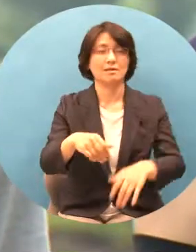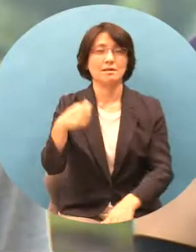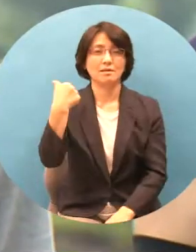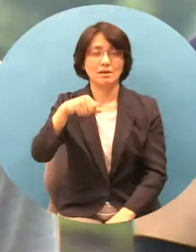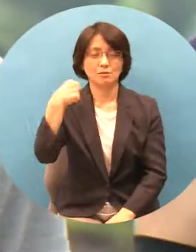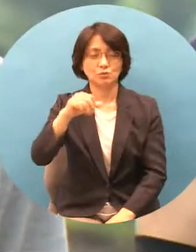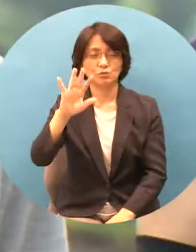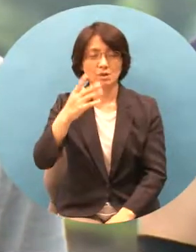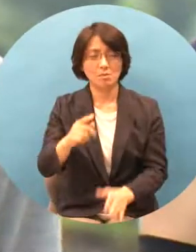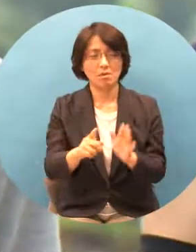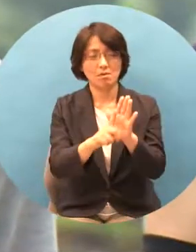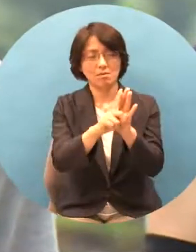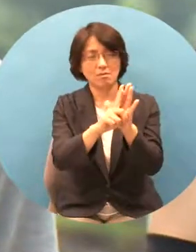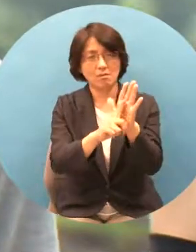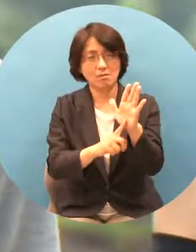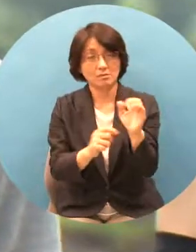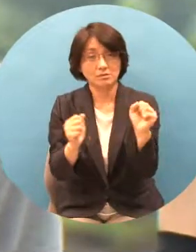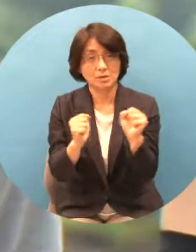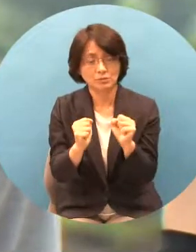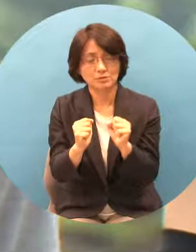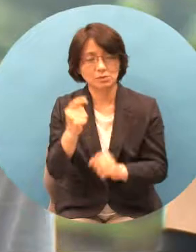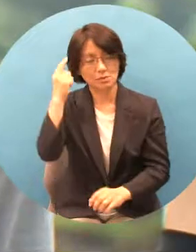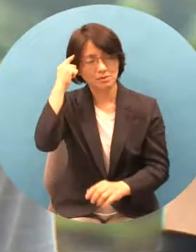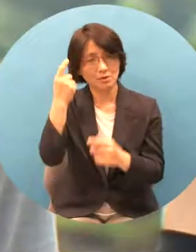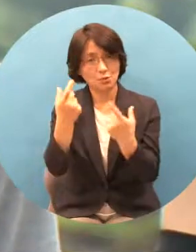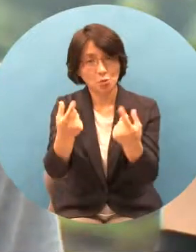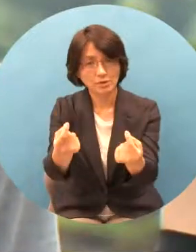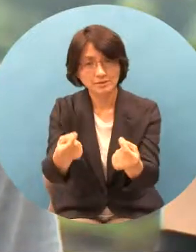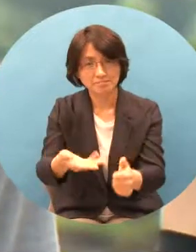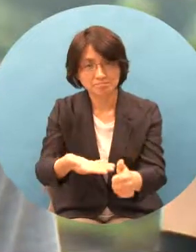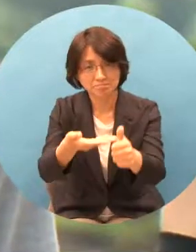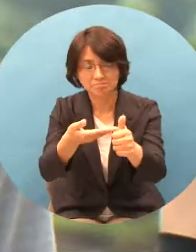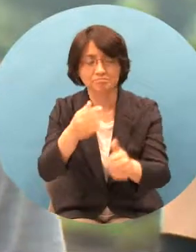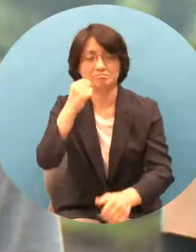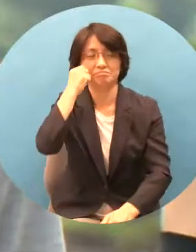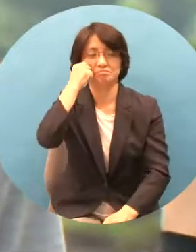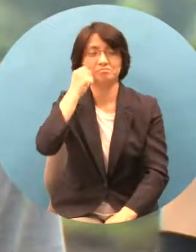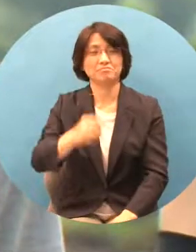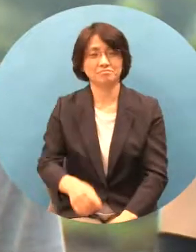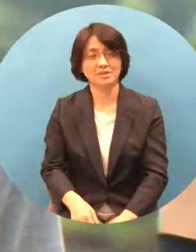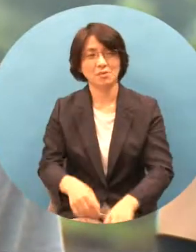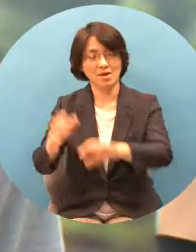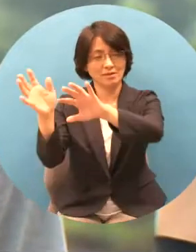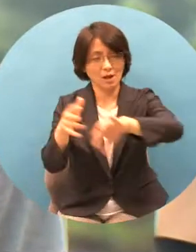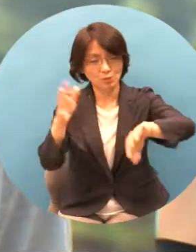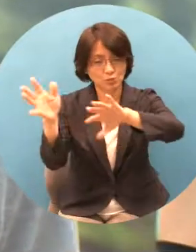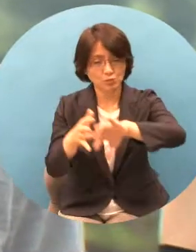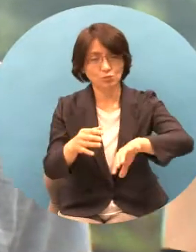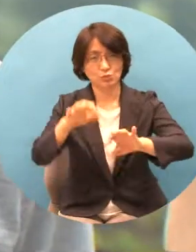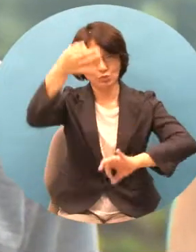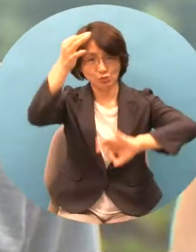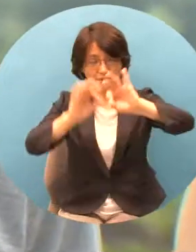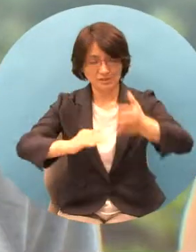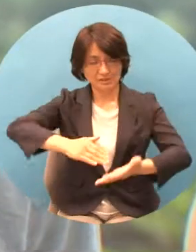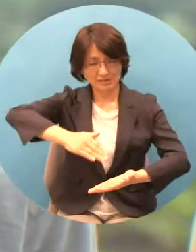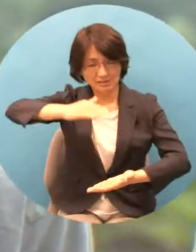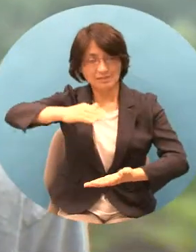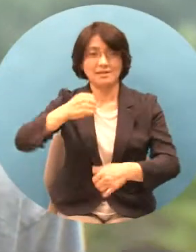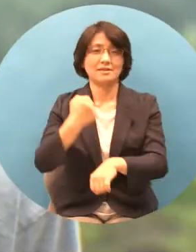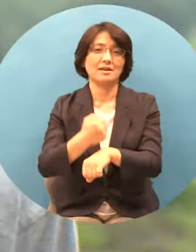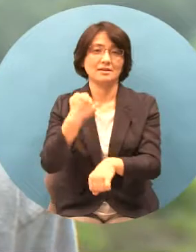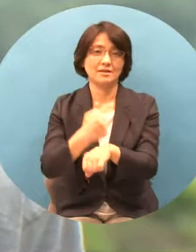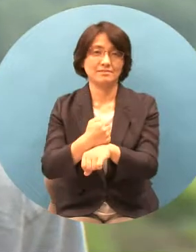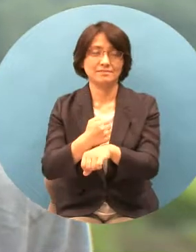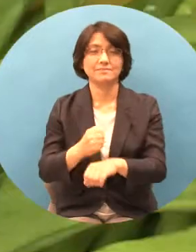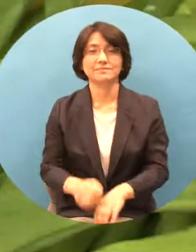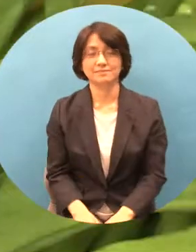のに寒かったり、なかなか思うようにいかなかったりですよね。台風が来たり大雪が降ったり、そういうところが大変